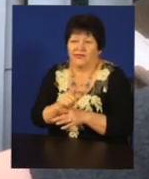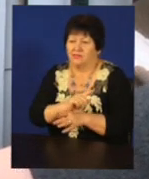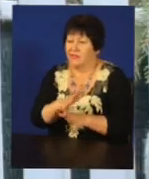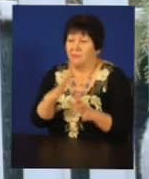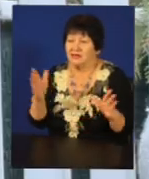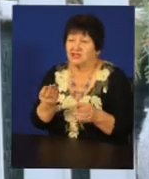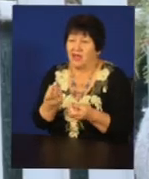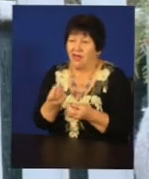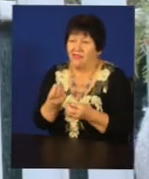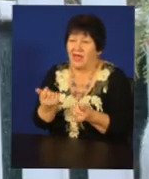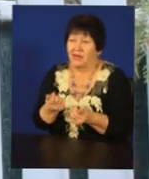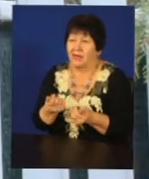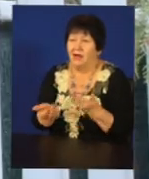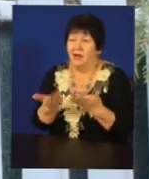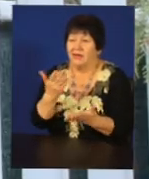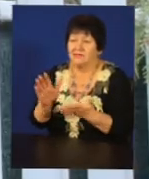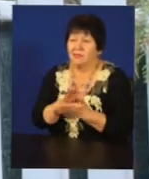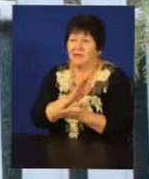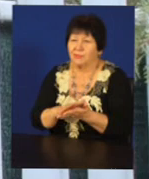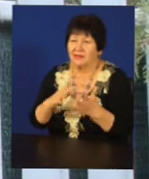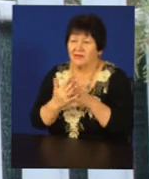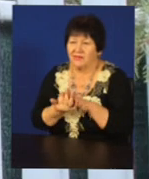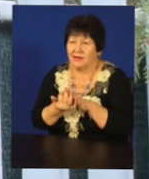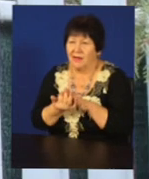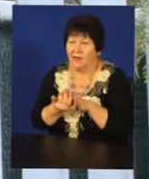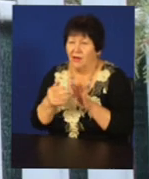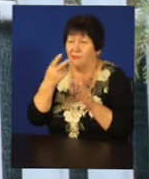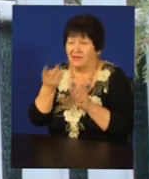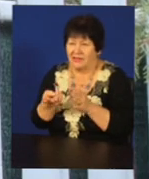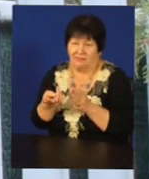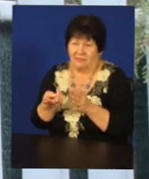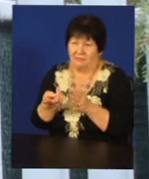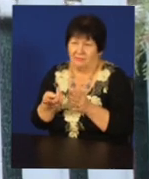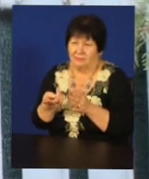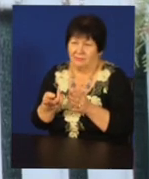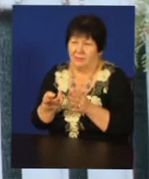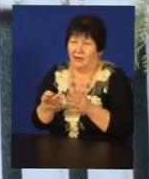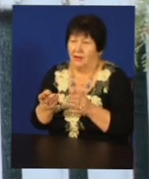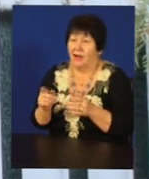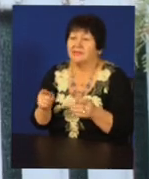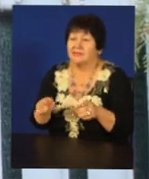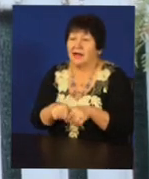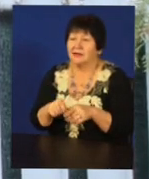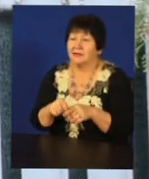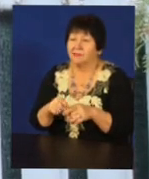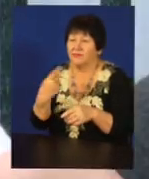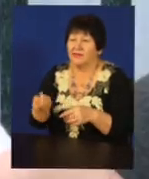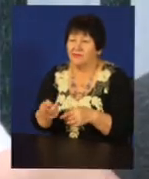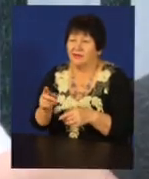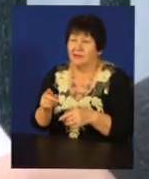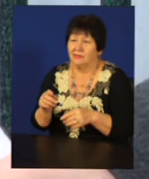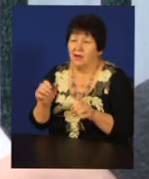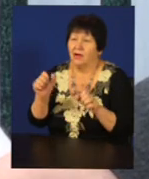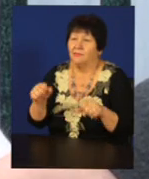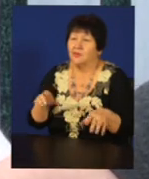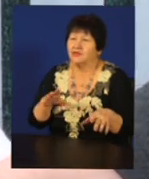небольшие деньги, но... Если бесплатно в селе, если поставят... таксу какую, да. Ну,